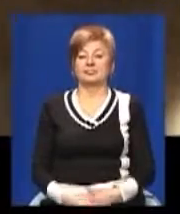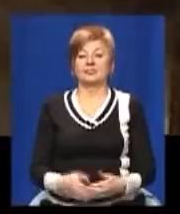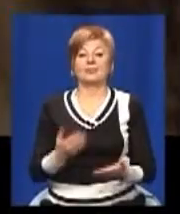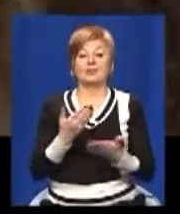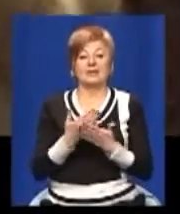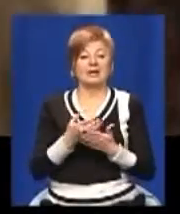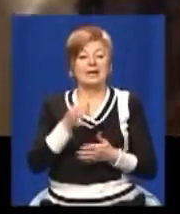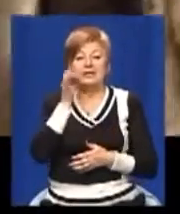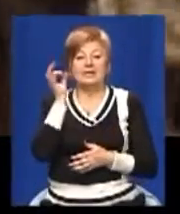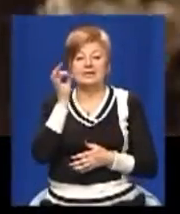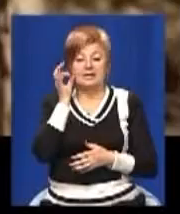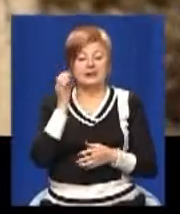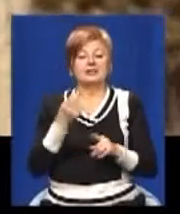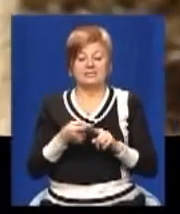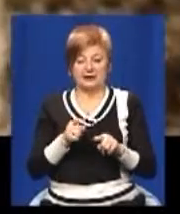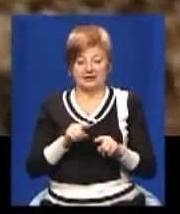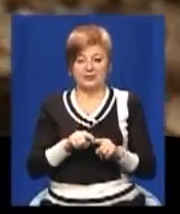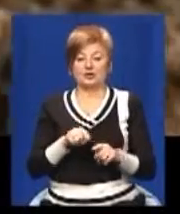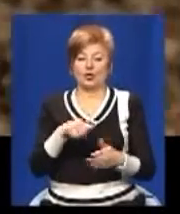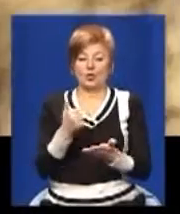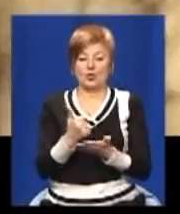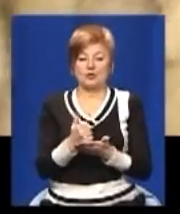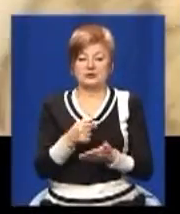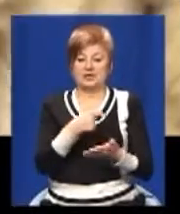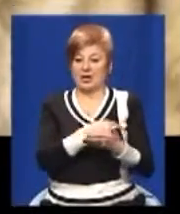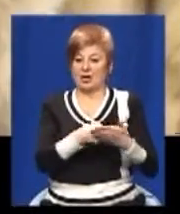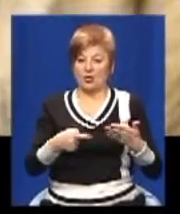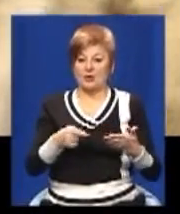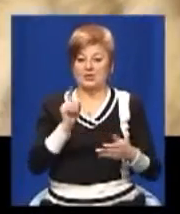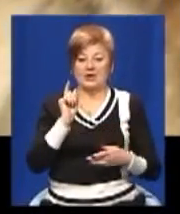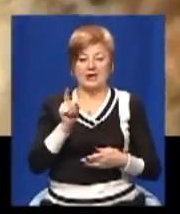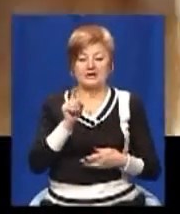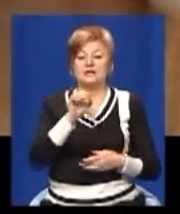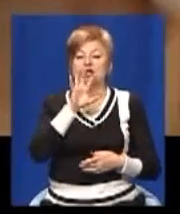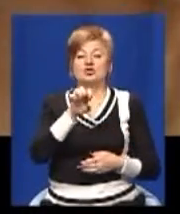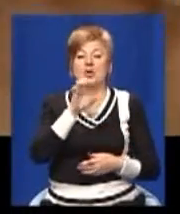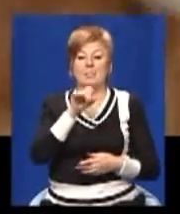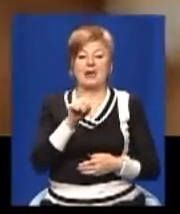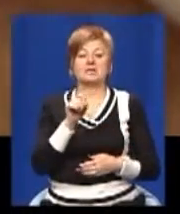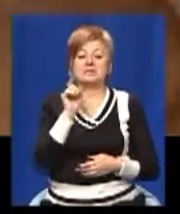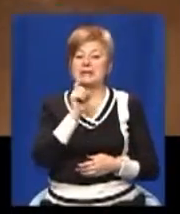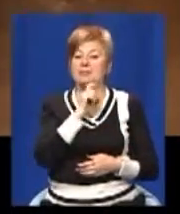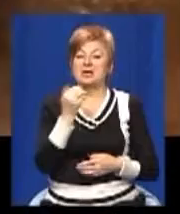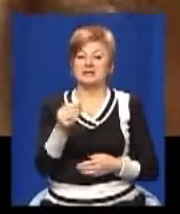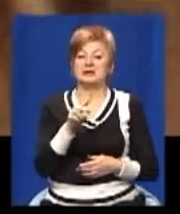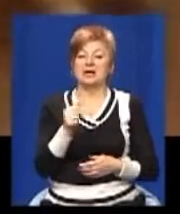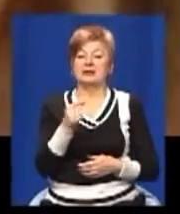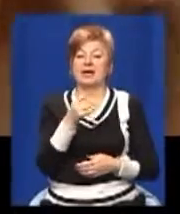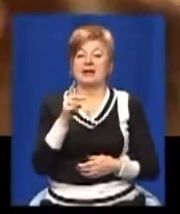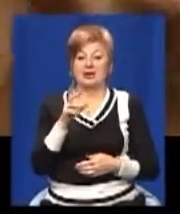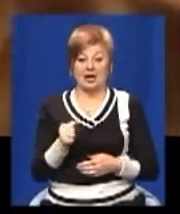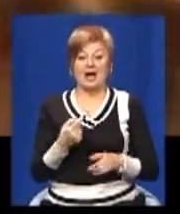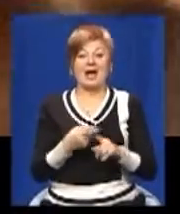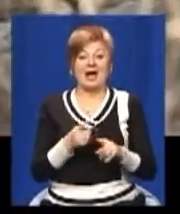Добра і хитра – ось, мабуть, основні риси характеру західно-сибірської лайки. Якщо потоваришуєте саме з